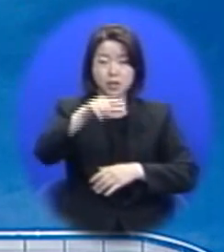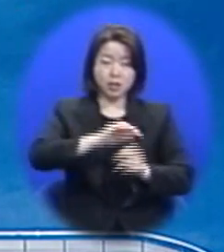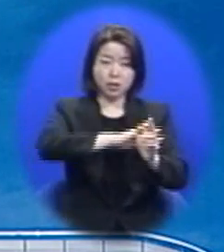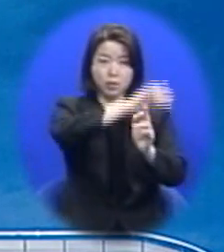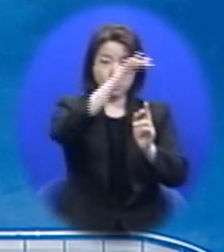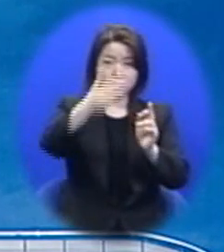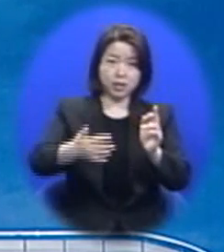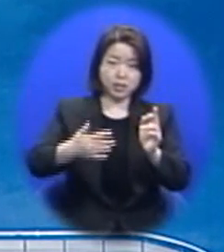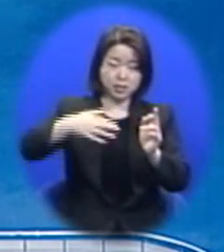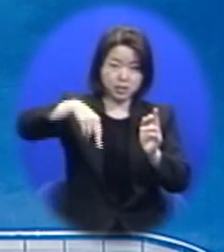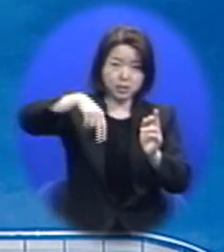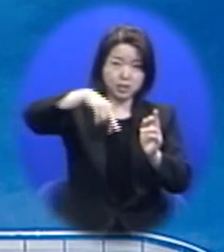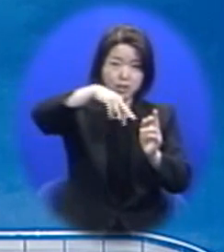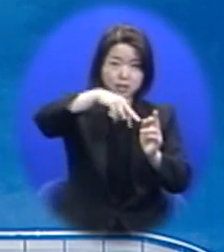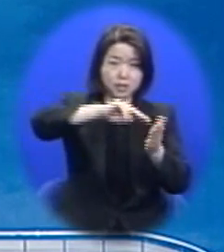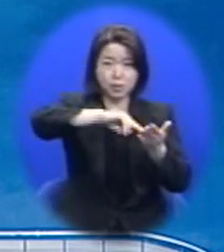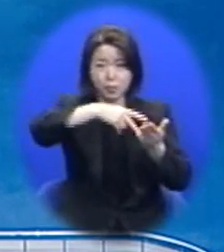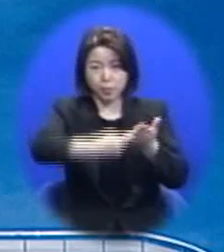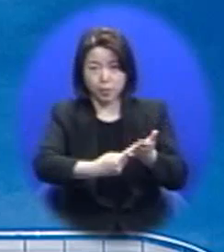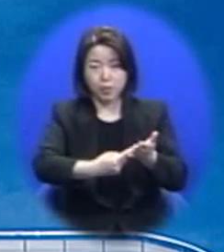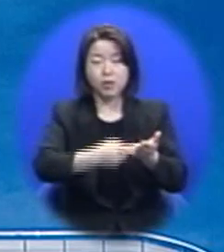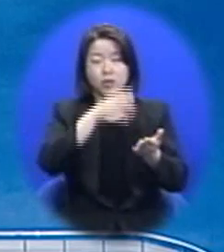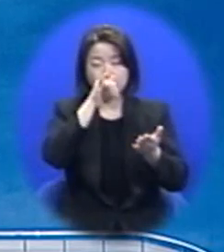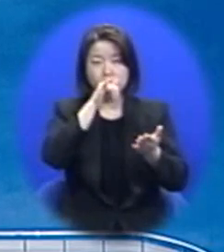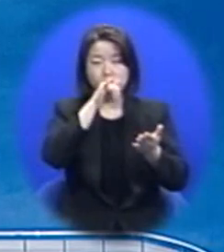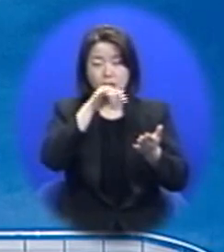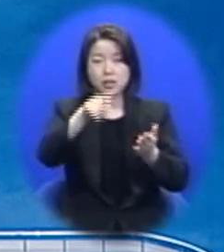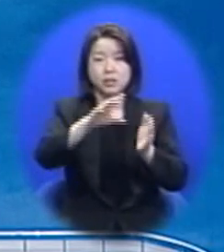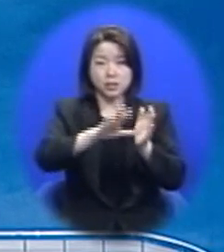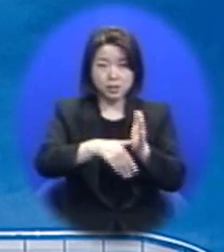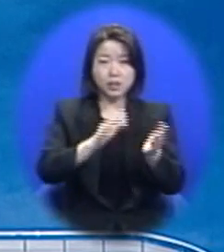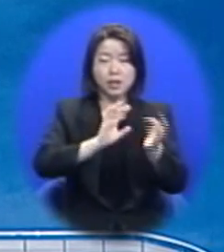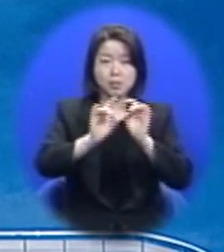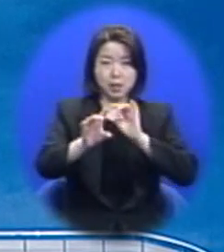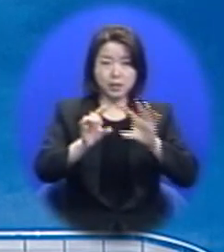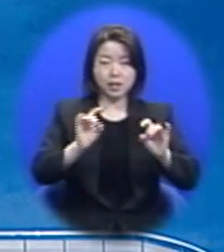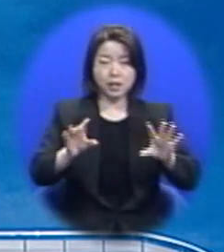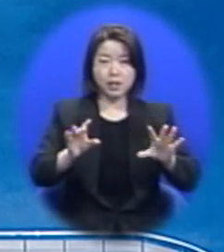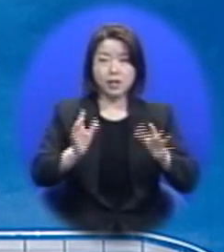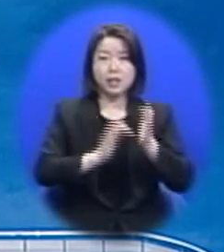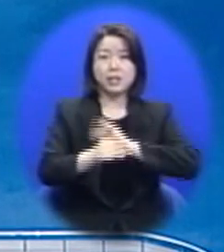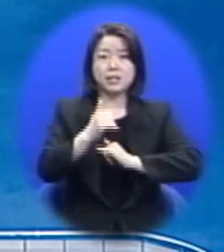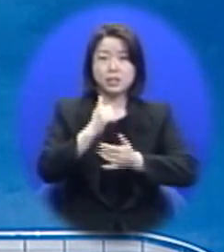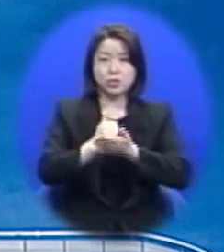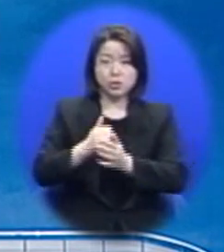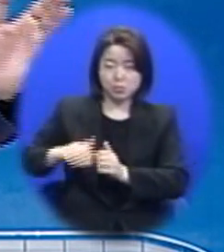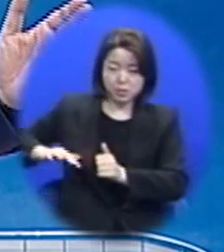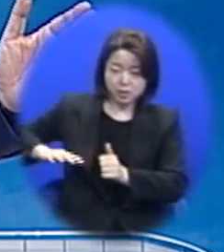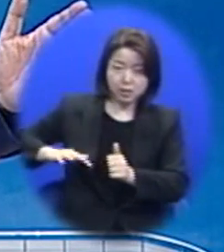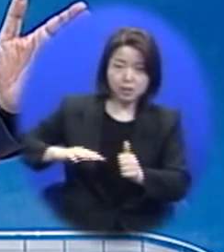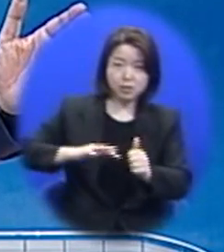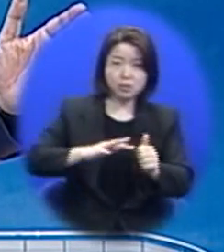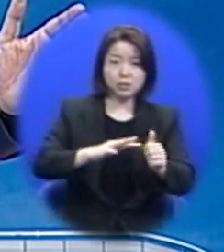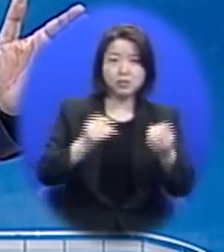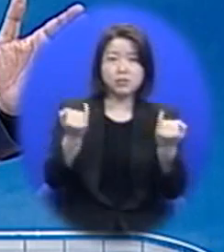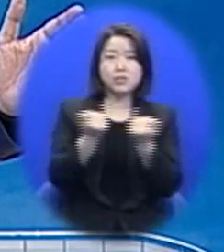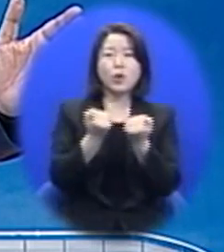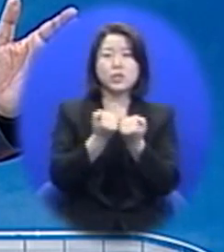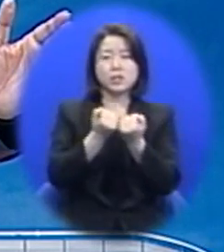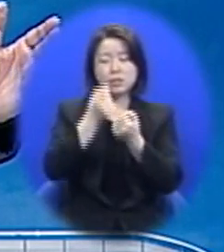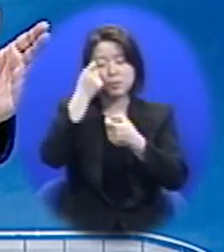쓰러지셨습니다. 예수님이 쓰러질 때마다 예수님을 따르던 여인들이 통곡을 합니다.